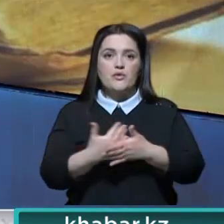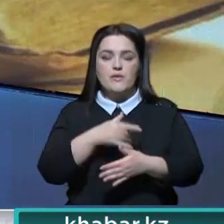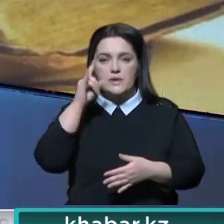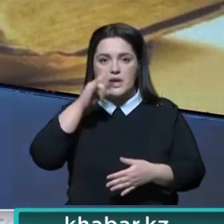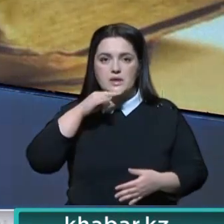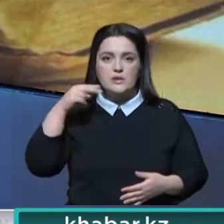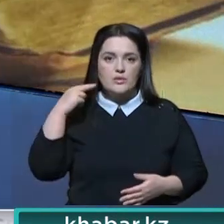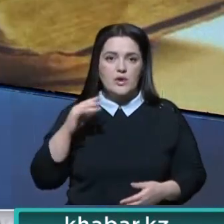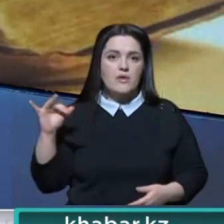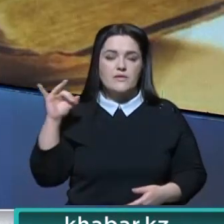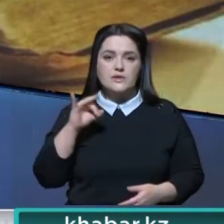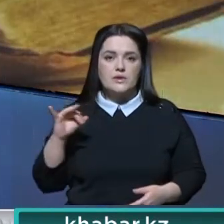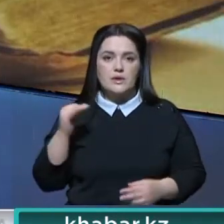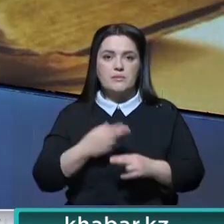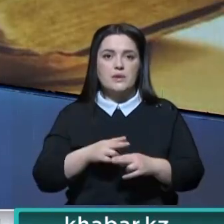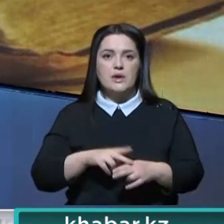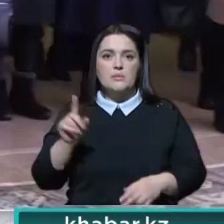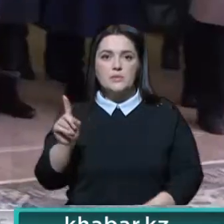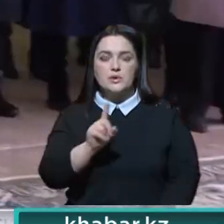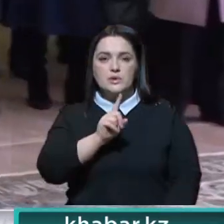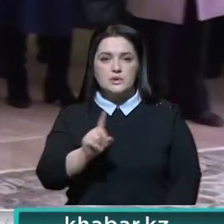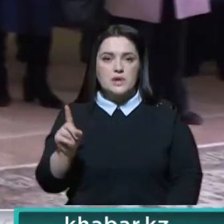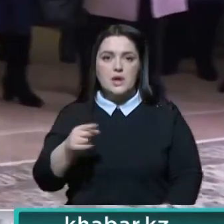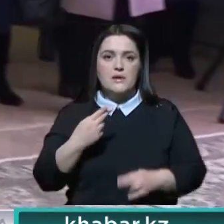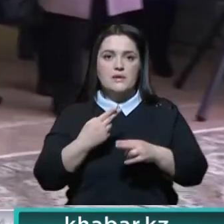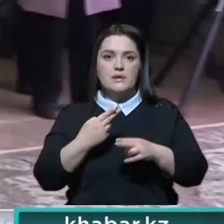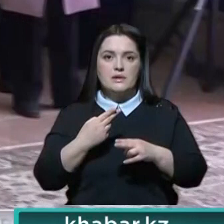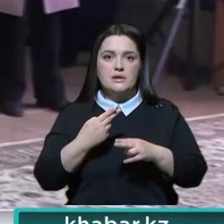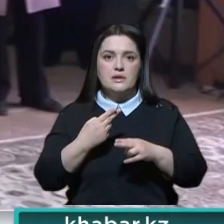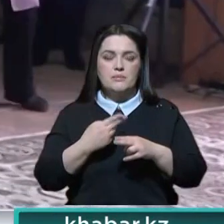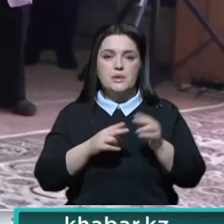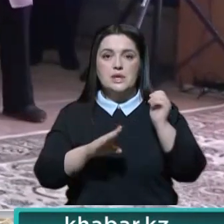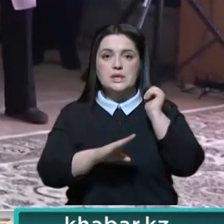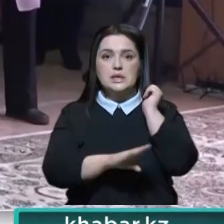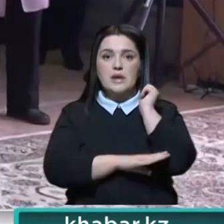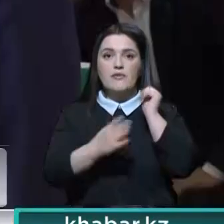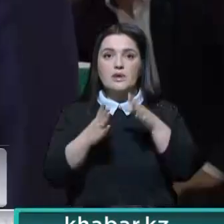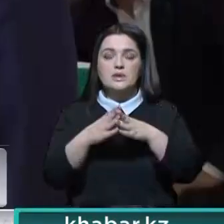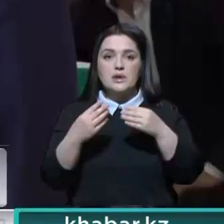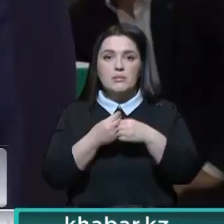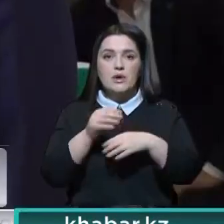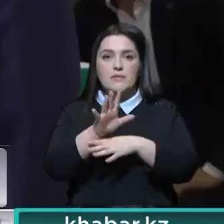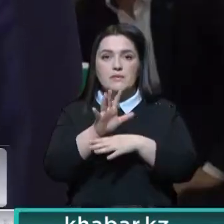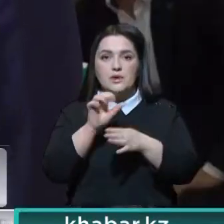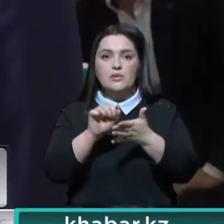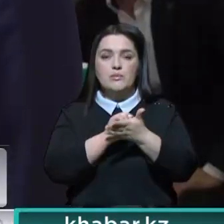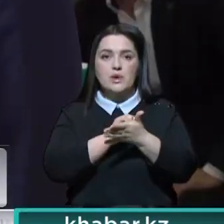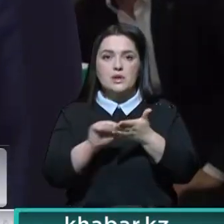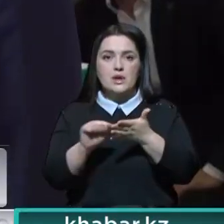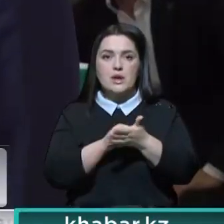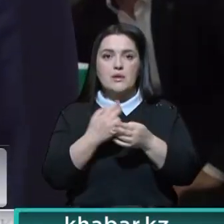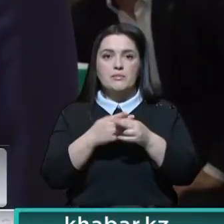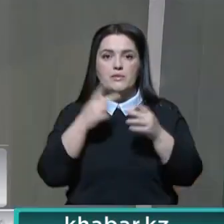новой казахской литературы. В историко-краеведческом музее представили генеалогическое древо его семьи, фотоснимки и